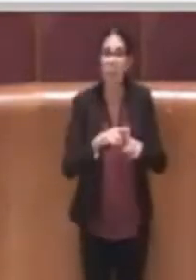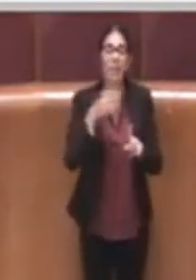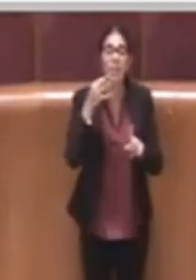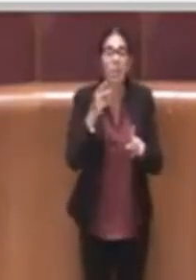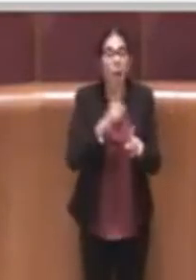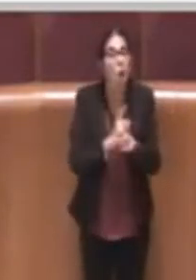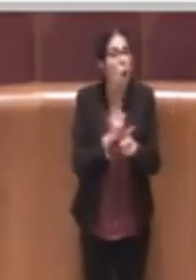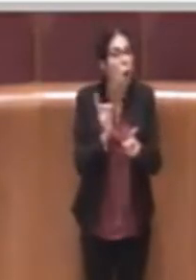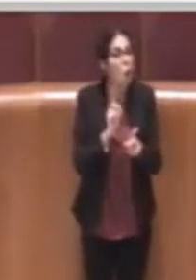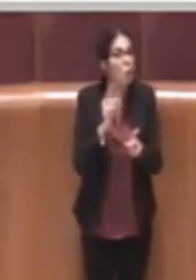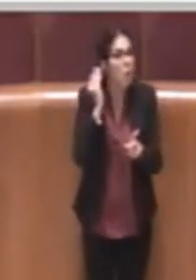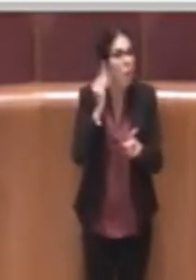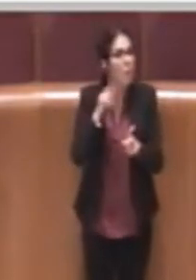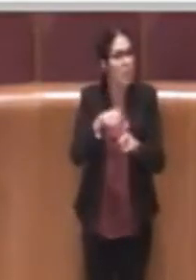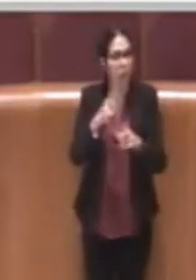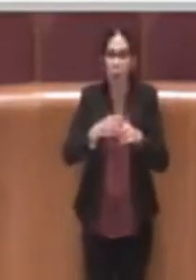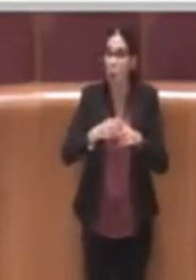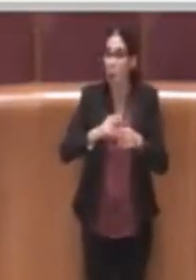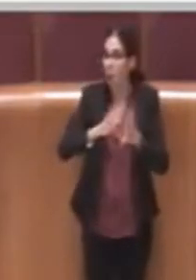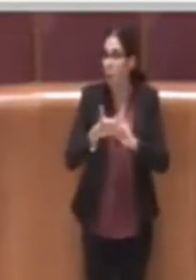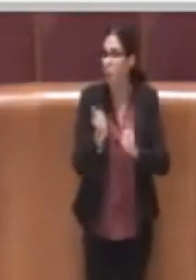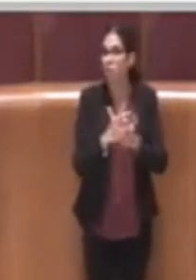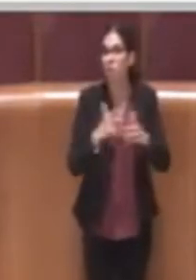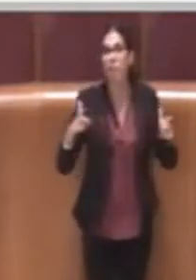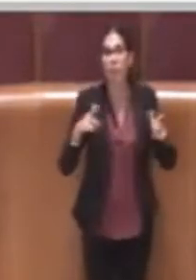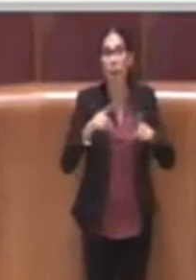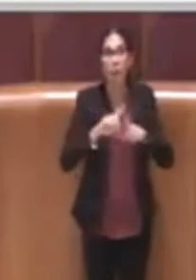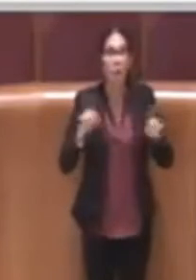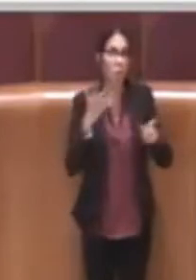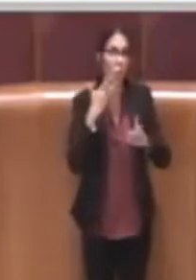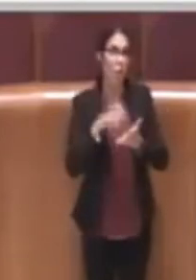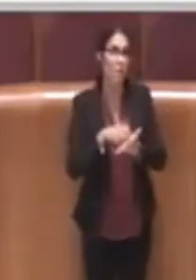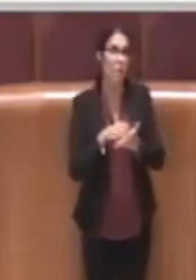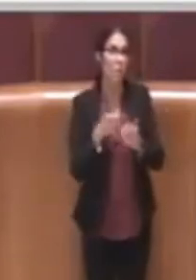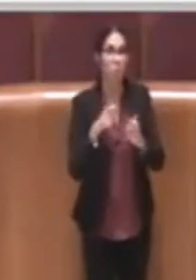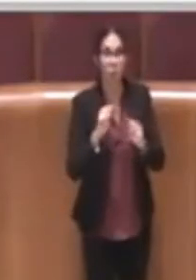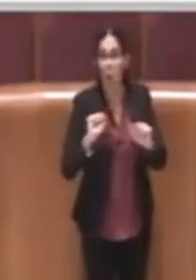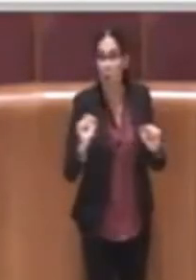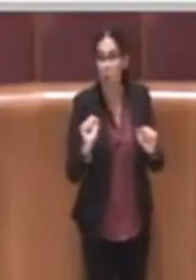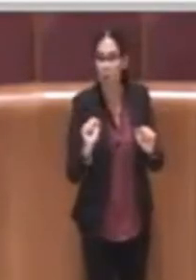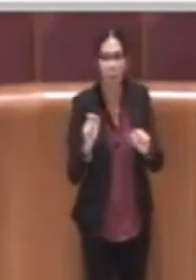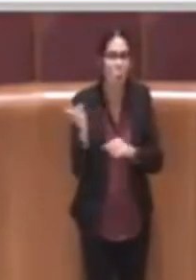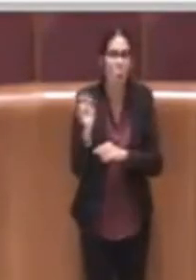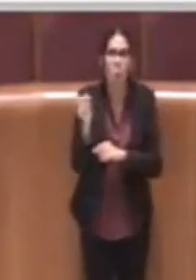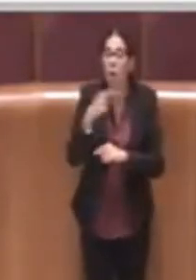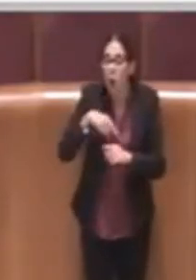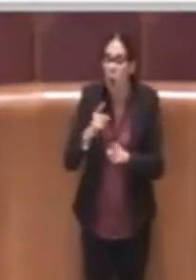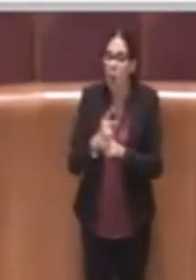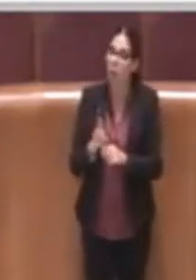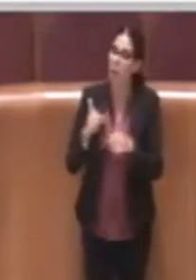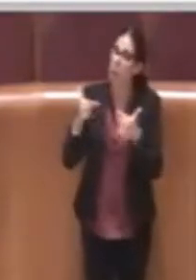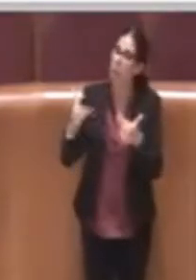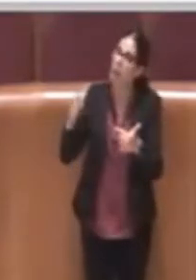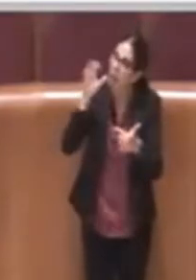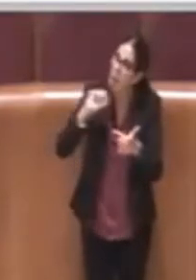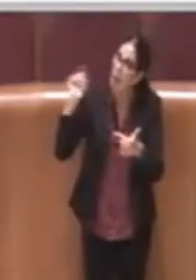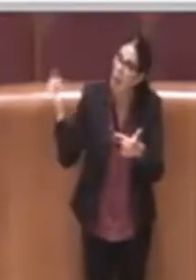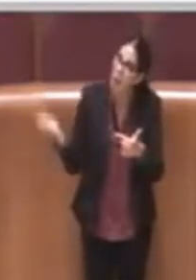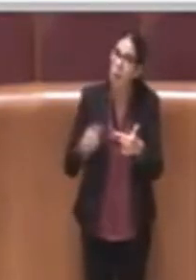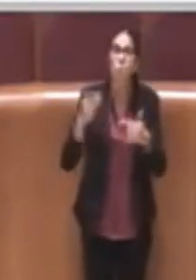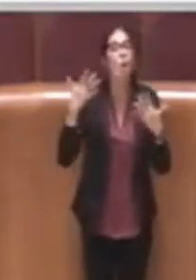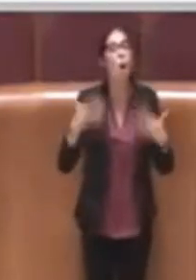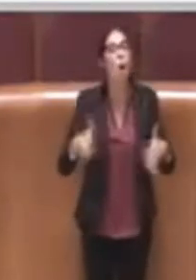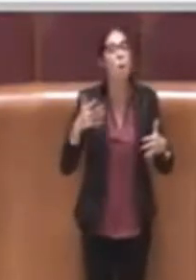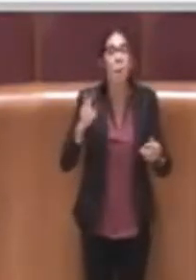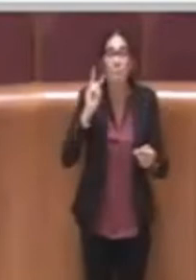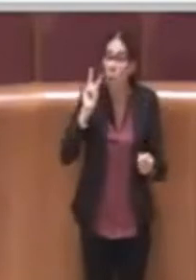che Roma diventerà la città in cui nessuno vuole investire, sta a noi far capire e far percepire a tutti che è cambiata la